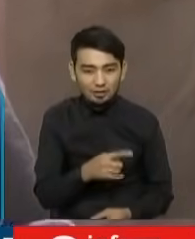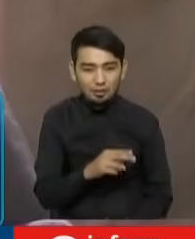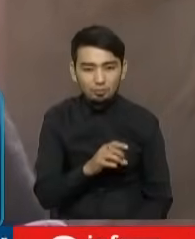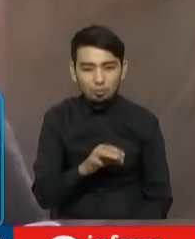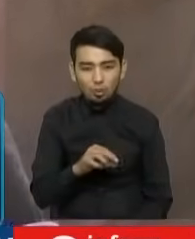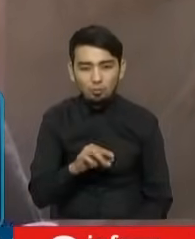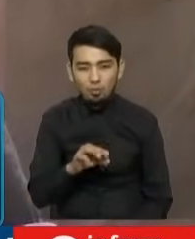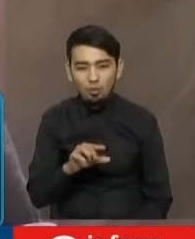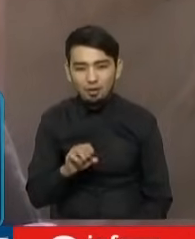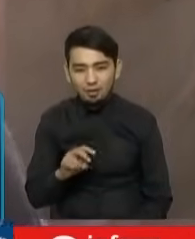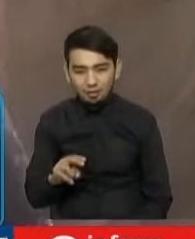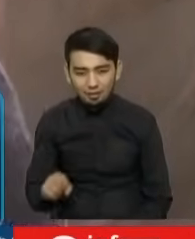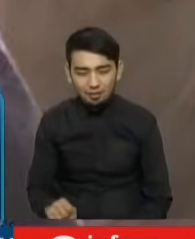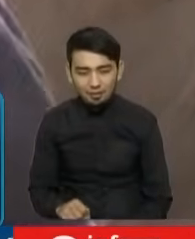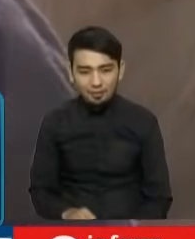пропаганда